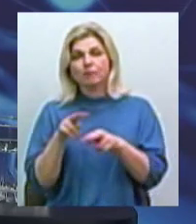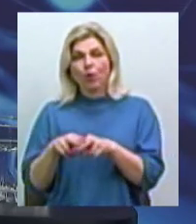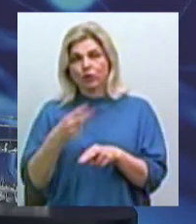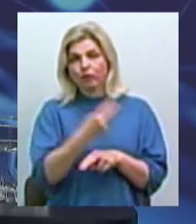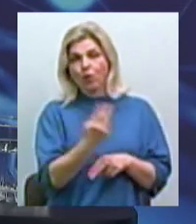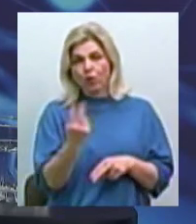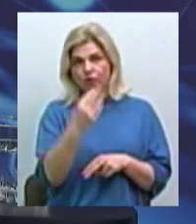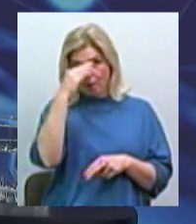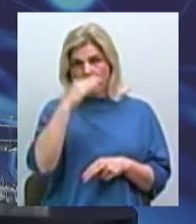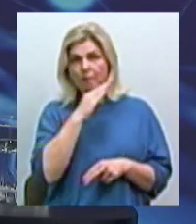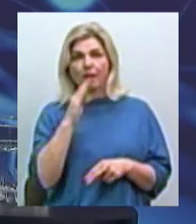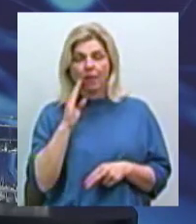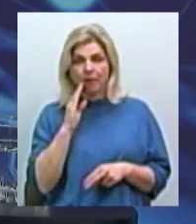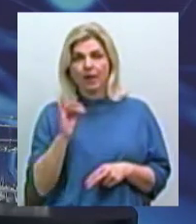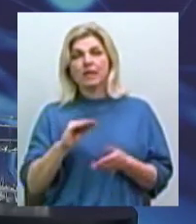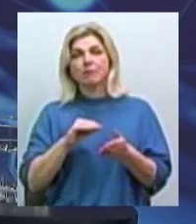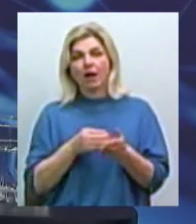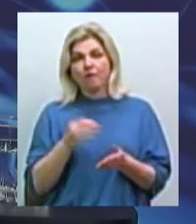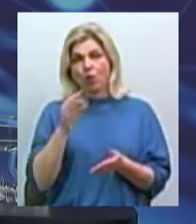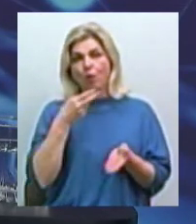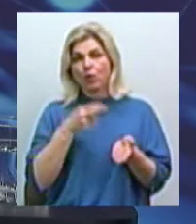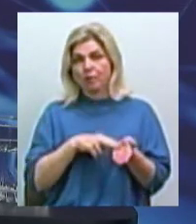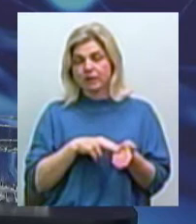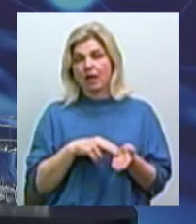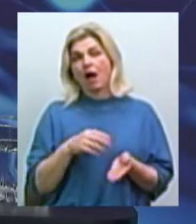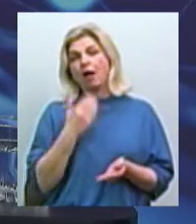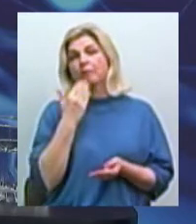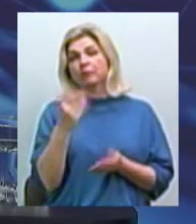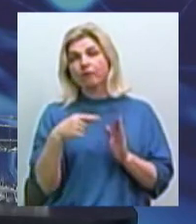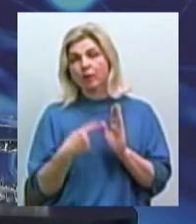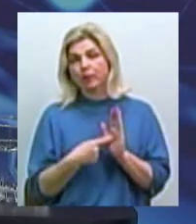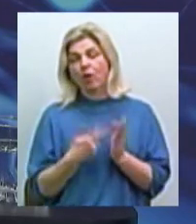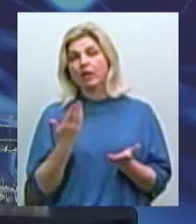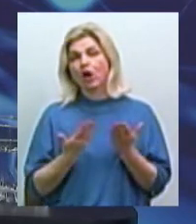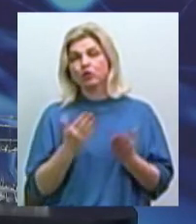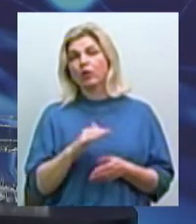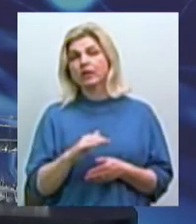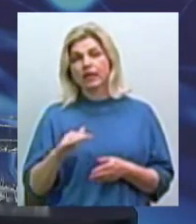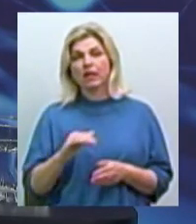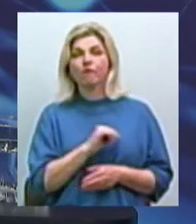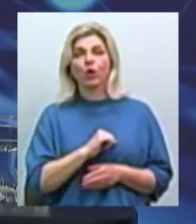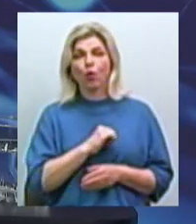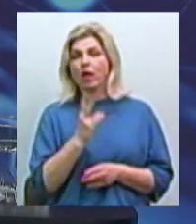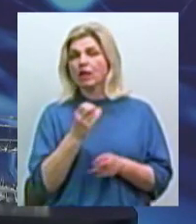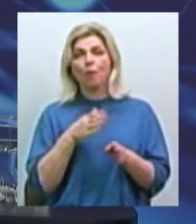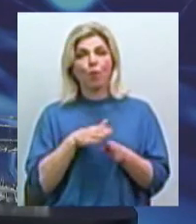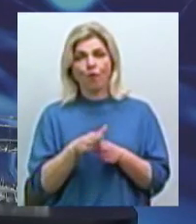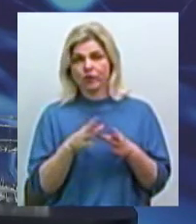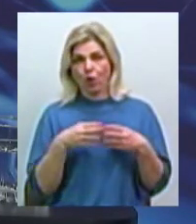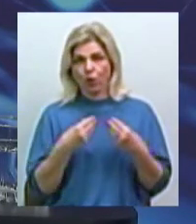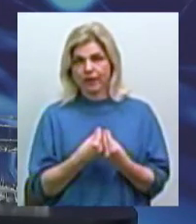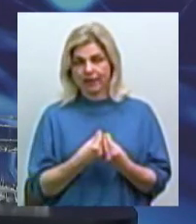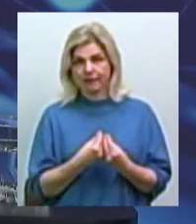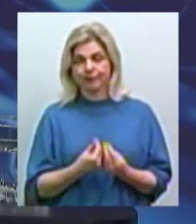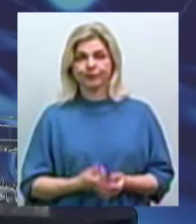і довідку про місце реєстрації. А якщо дитина виховується у неповній родині? Неповна